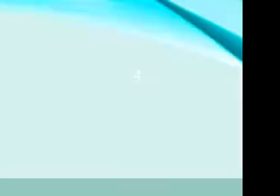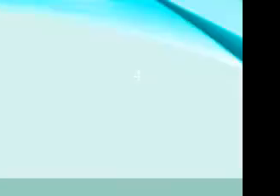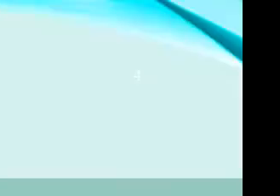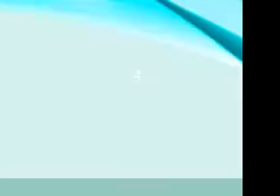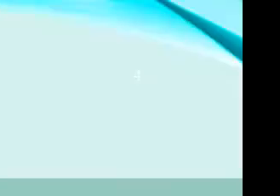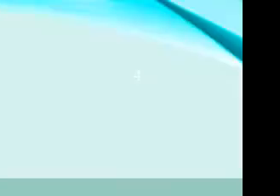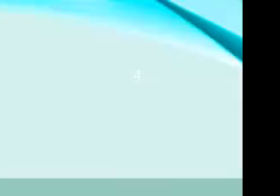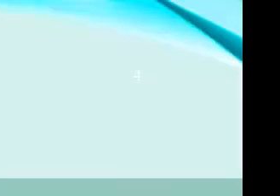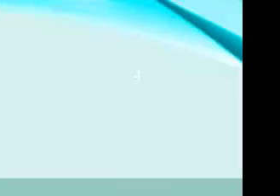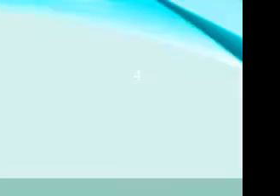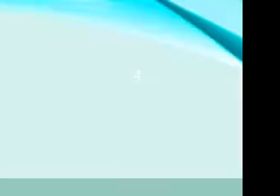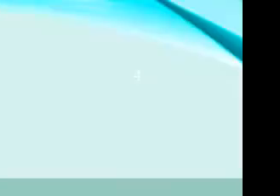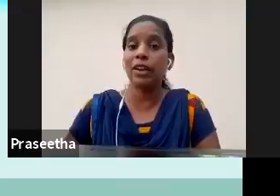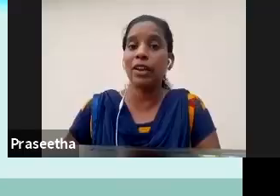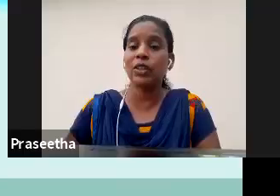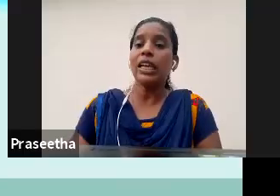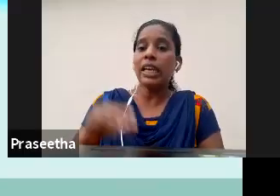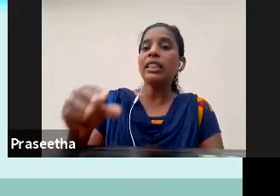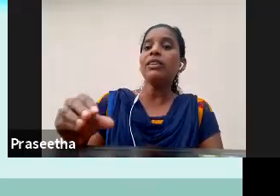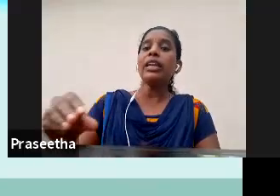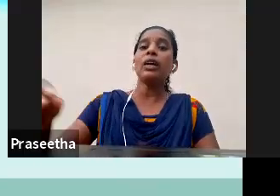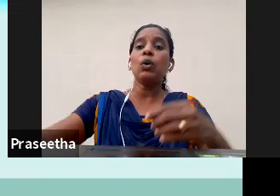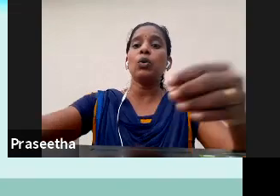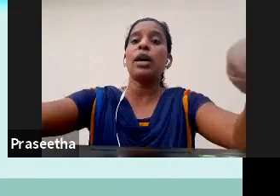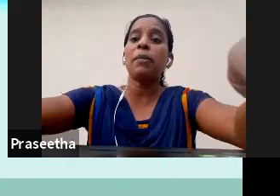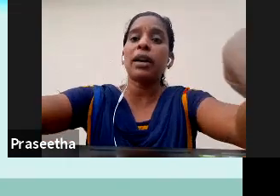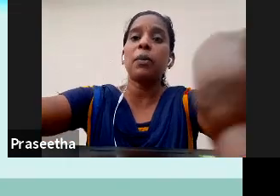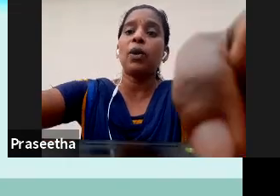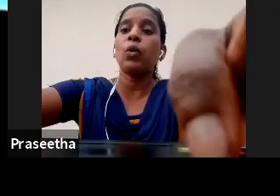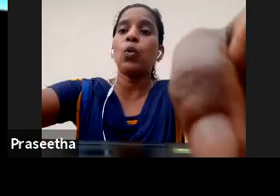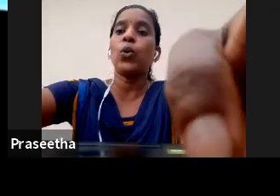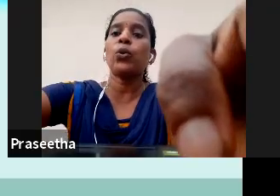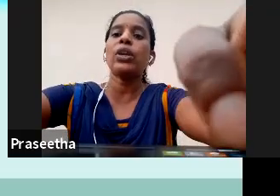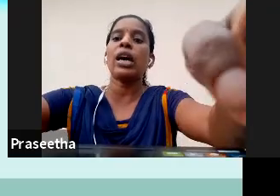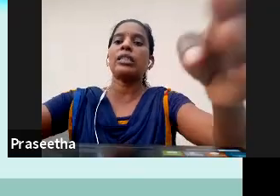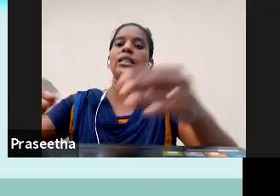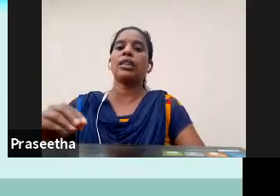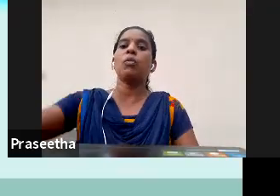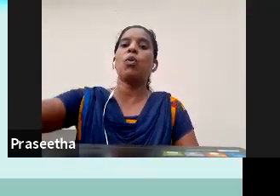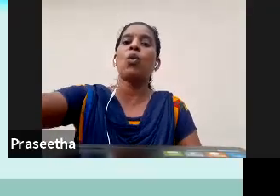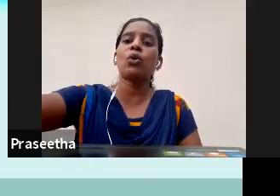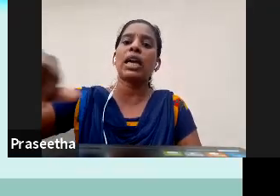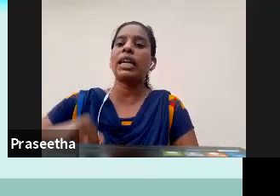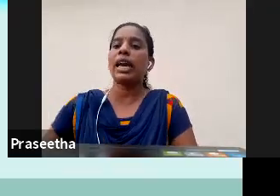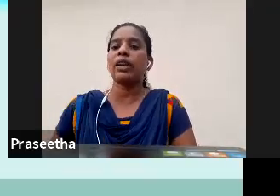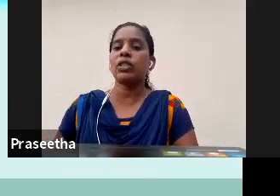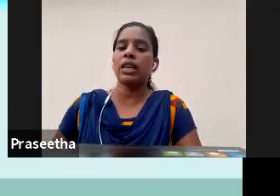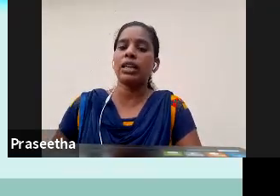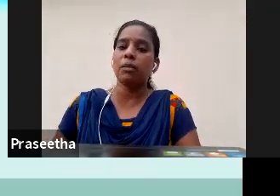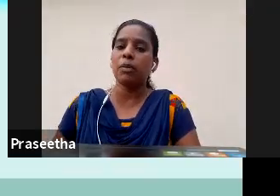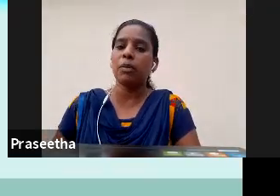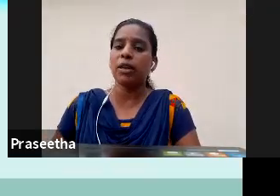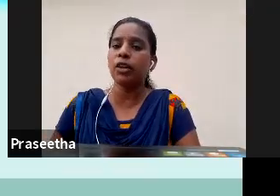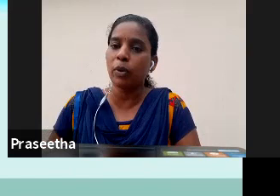ഇൻഡോ പാക് സൈൻ ലാംഗ്വേജ് എന്ന് വേണ്ട. ഞാൻ പറഞ്ഞ പോലെ ഓരോ രാജ്യത്തിനും ഓരോ സൈൻ ലാംഗ്വേജ്